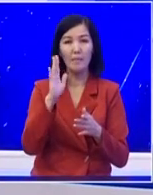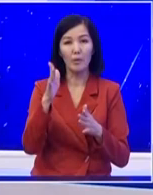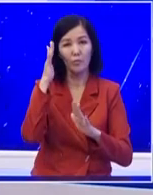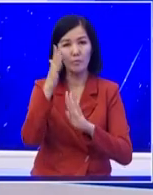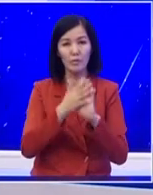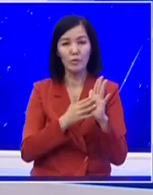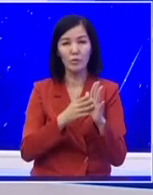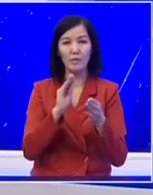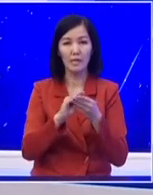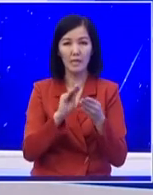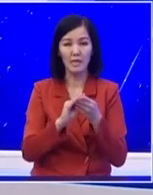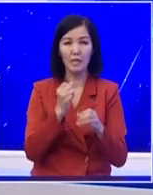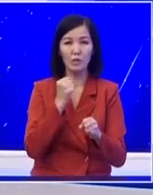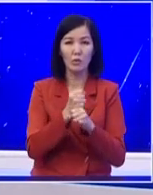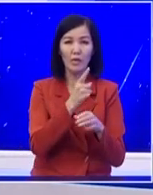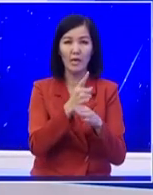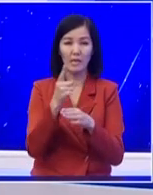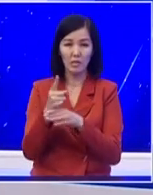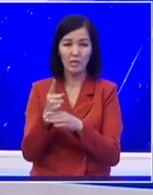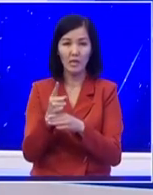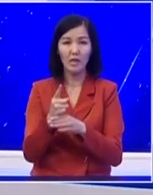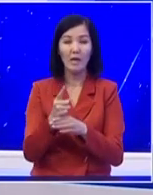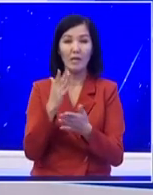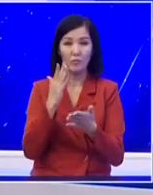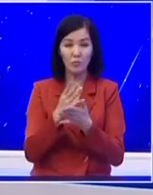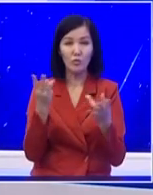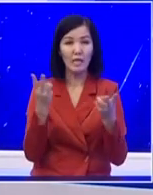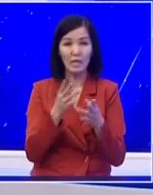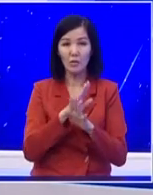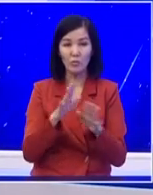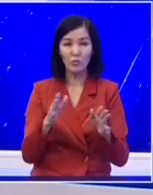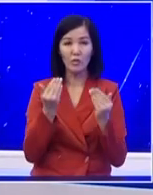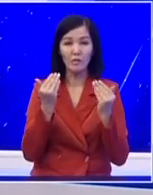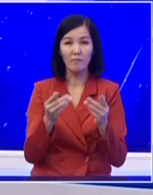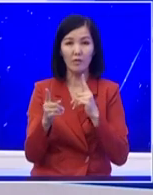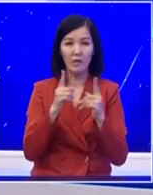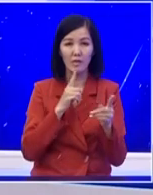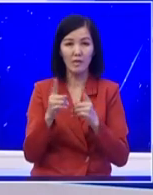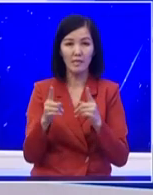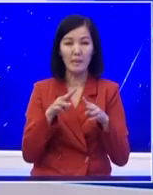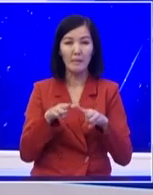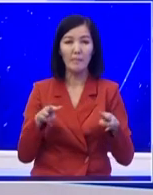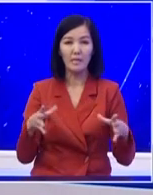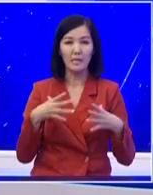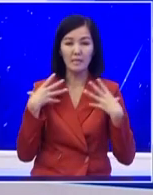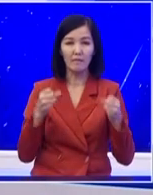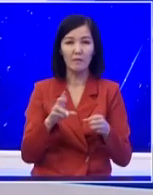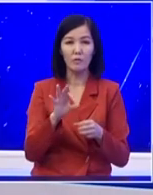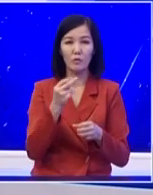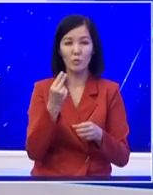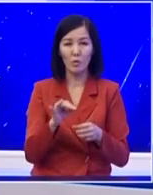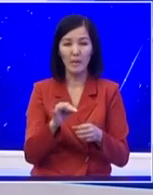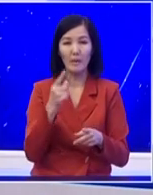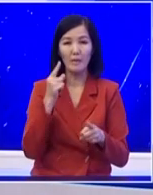ли сохранять строгие ограничительные меры или нет. Об этом стало известно в ходе очередного брифинга министра здравоохранения Алексея Цоя. По